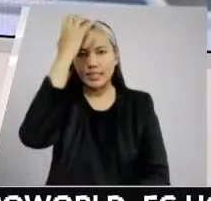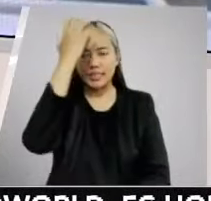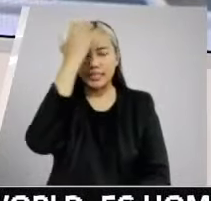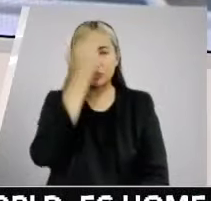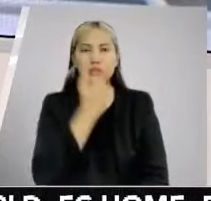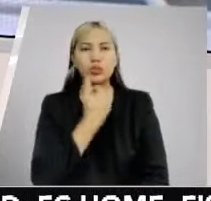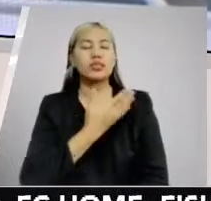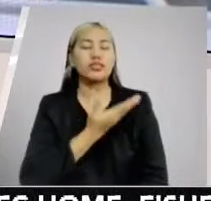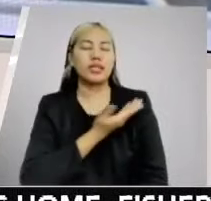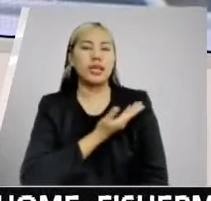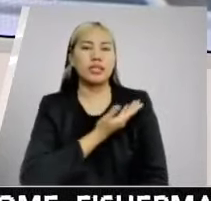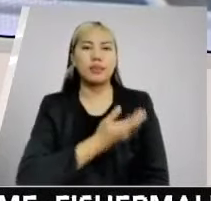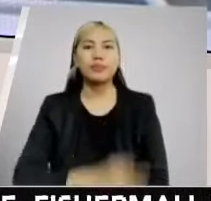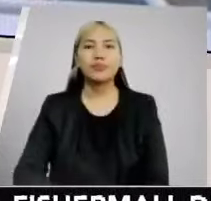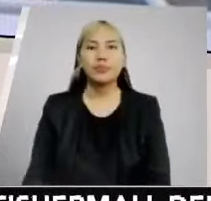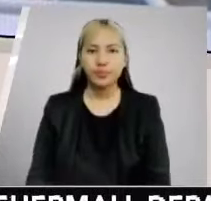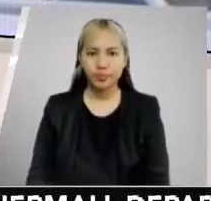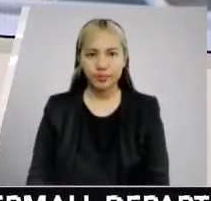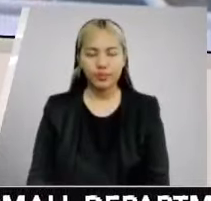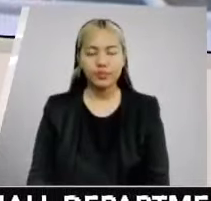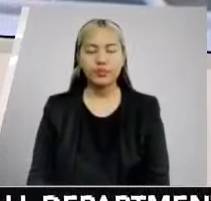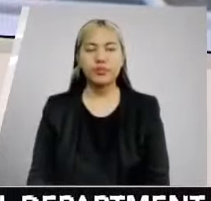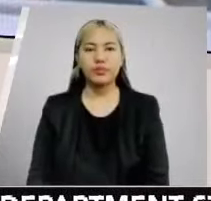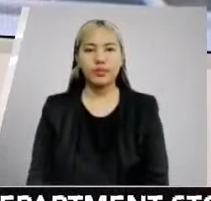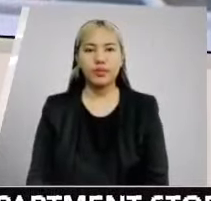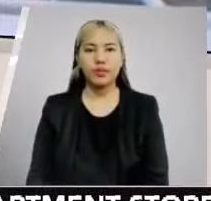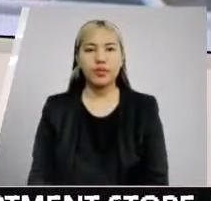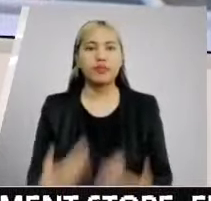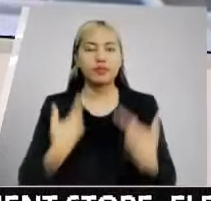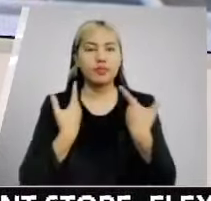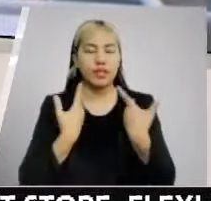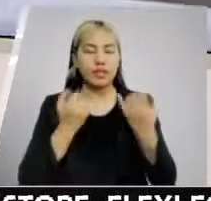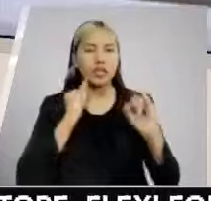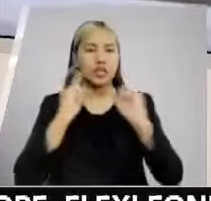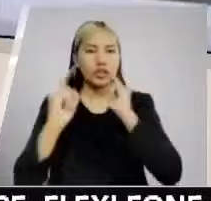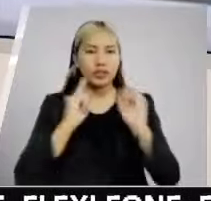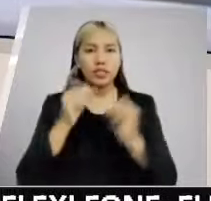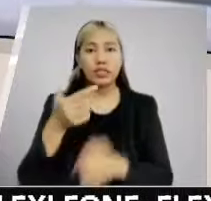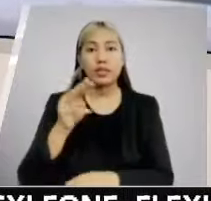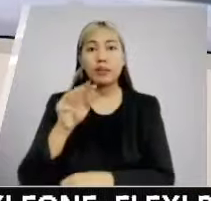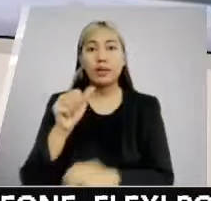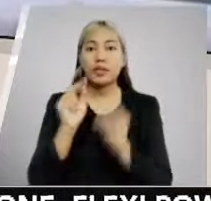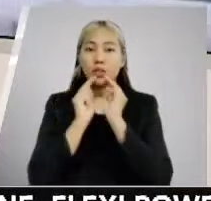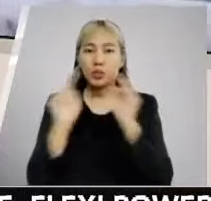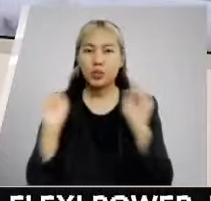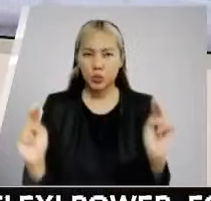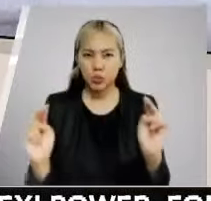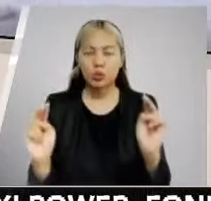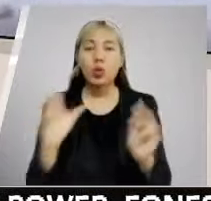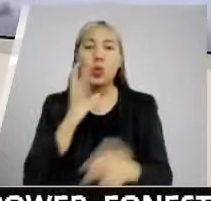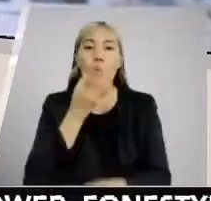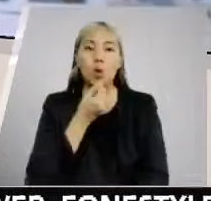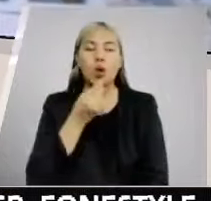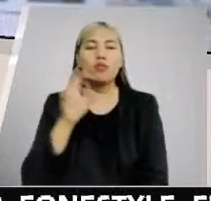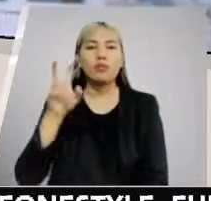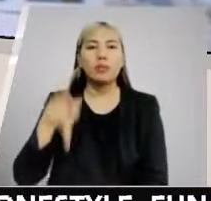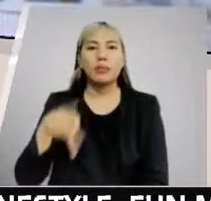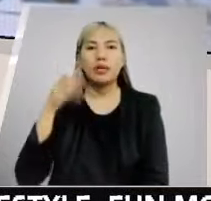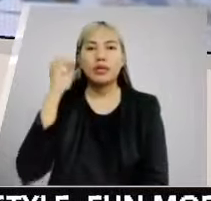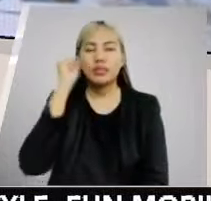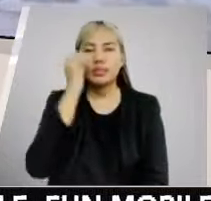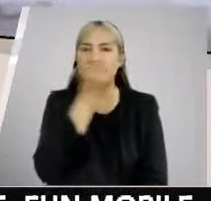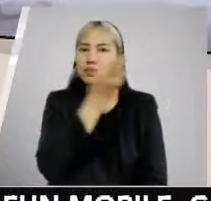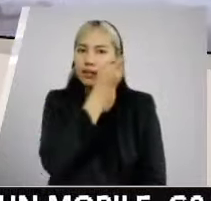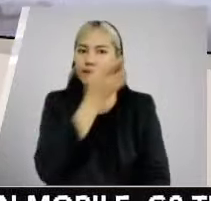Nagpaunlak ng panayam sa GMA Integrated News si Vice President Sara Duterte sa unang pagkakataon matapos siyang magbitiw sa gabinete.